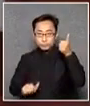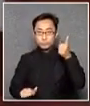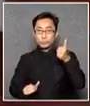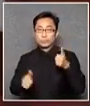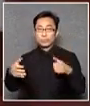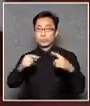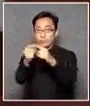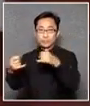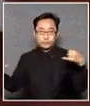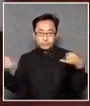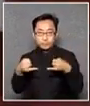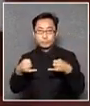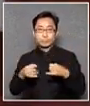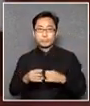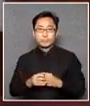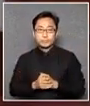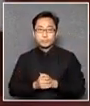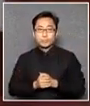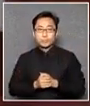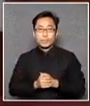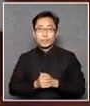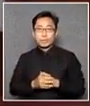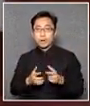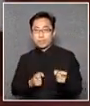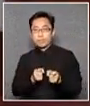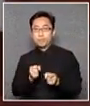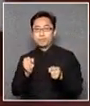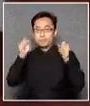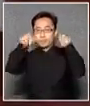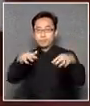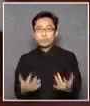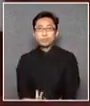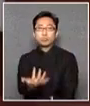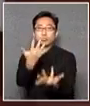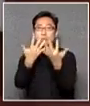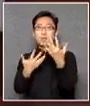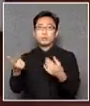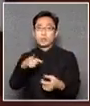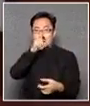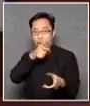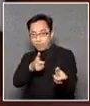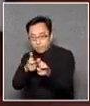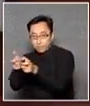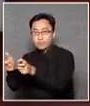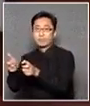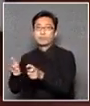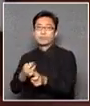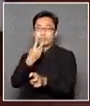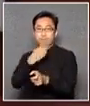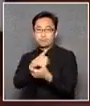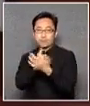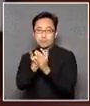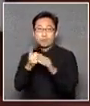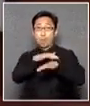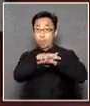敌，不惜动用催泪弹和橡胶子弹对付和平示威，日后必须付